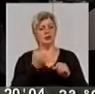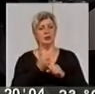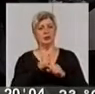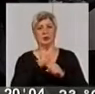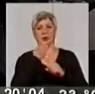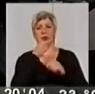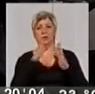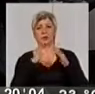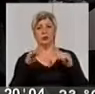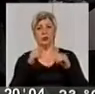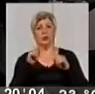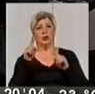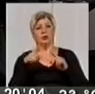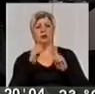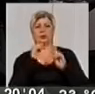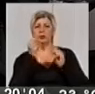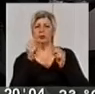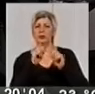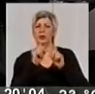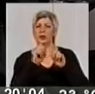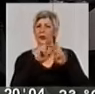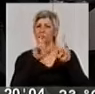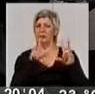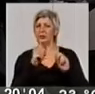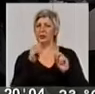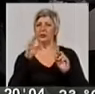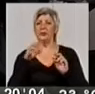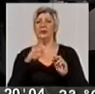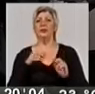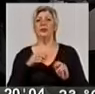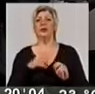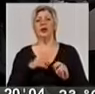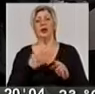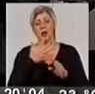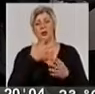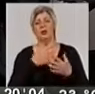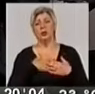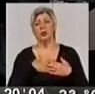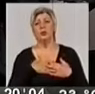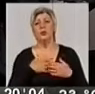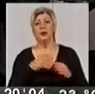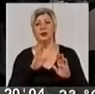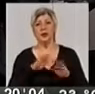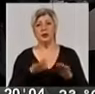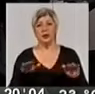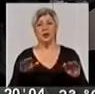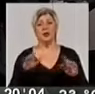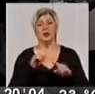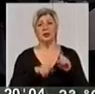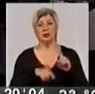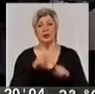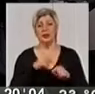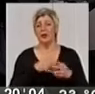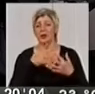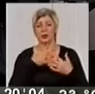всі кошти і на пожежну безпеку, і так далі. Перлину полюбляють у нас і батьки, і діти, і туди залюбки